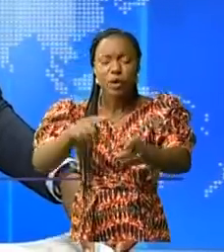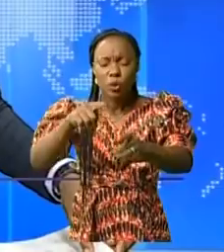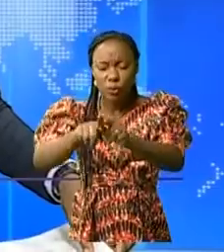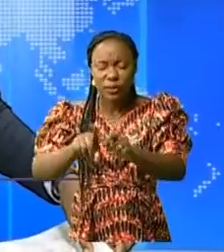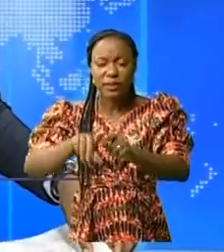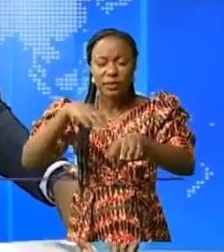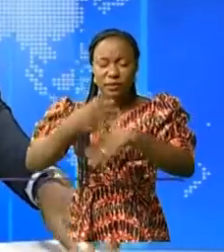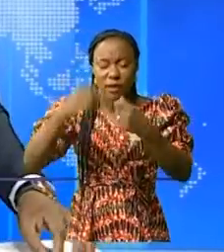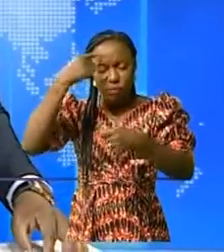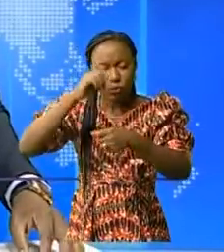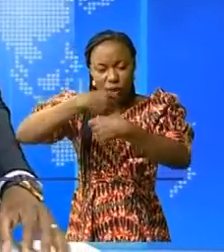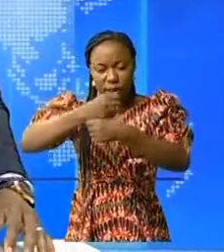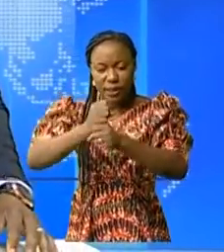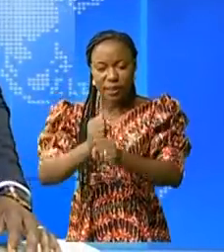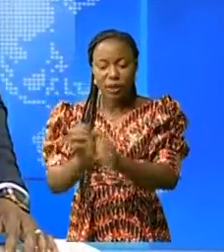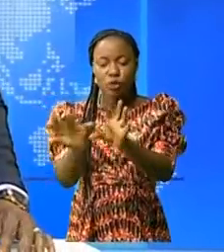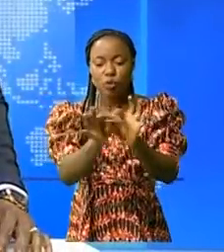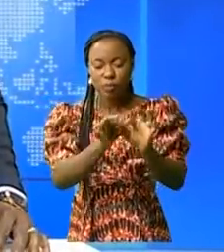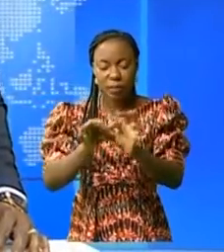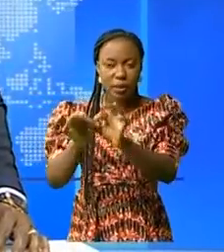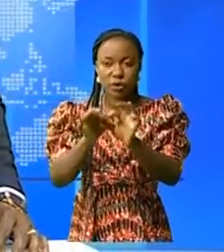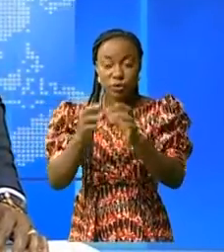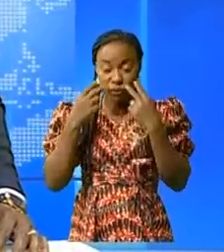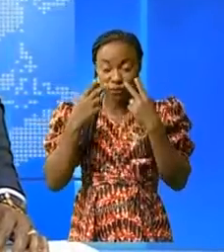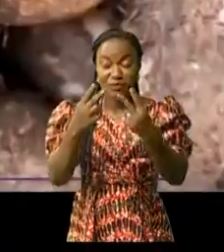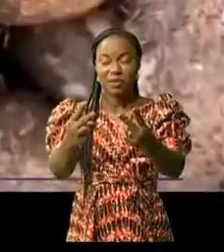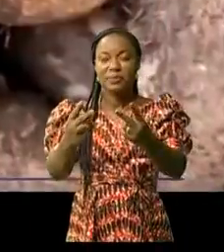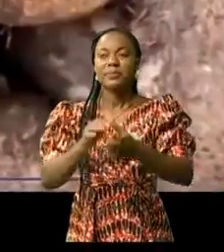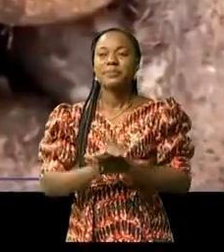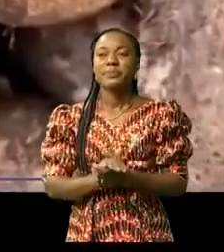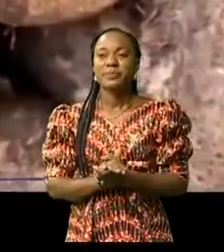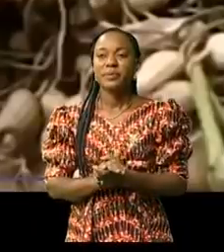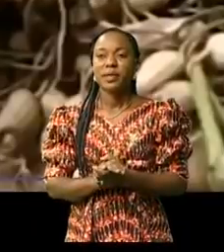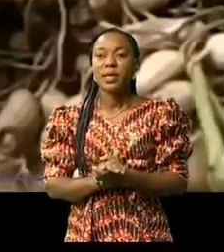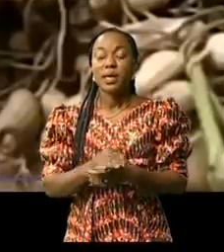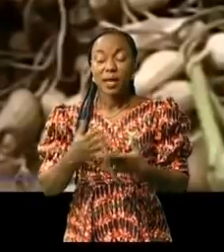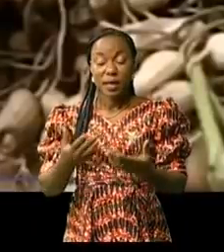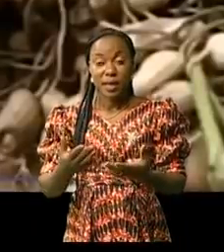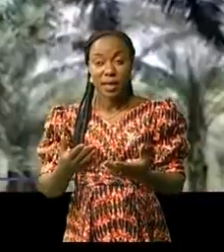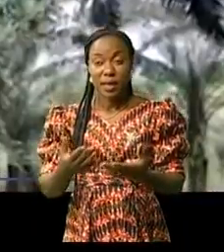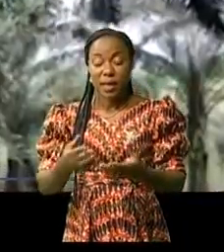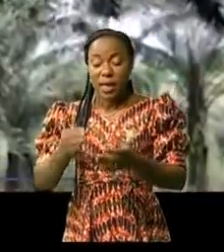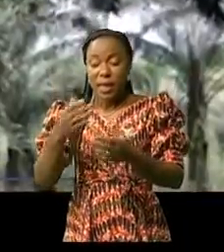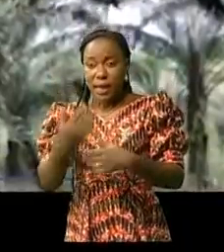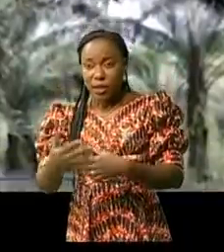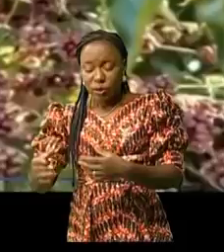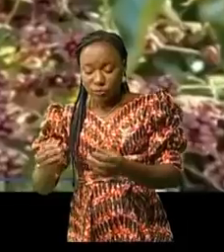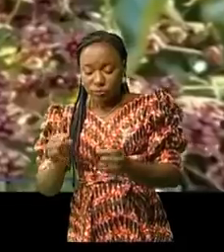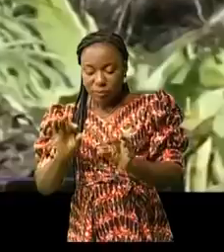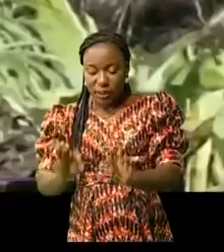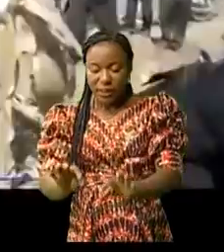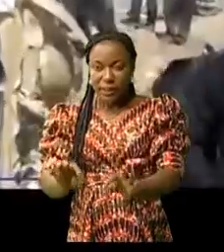la création d'une coopérative regard des riches en terres et en sous sol la république démocratique